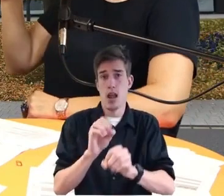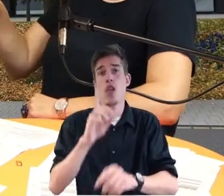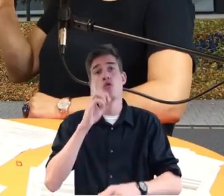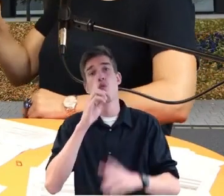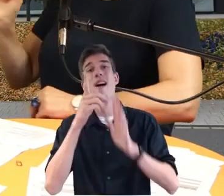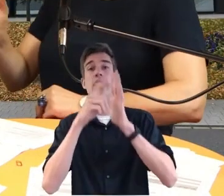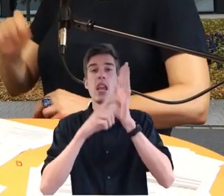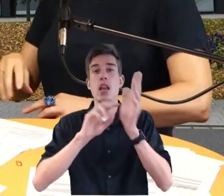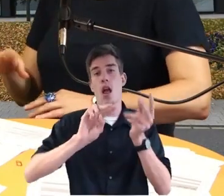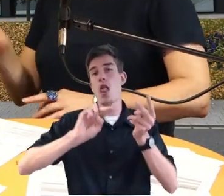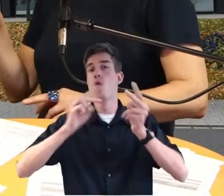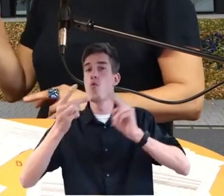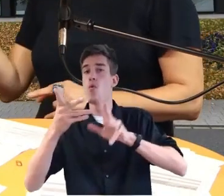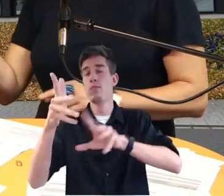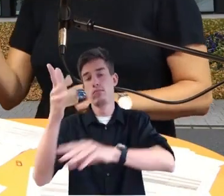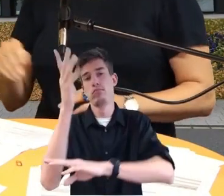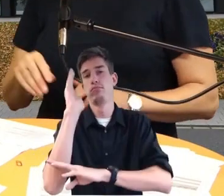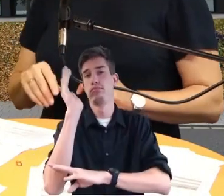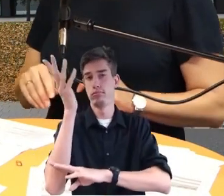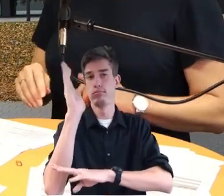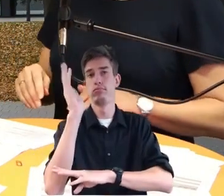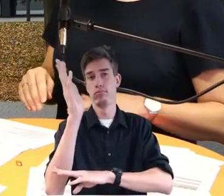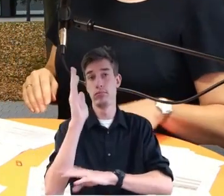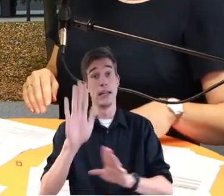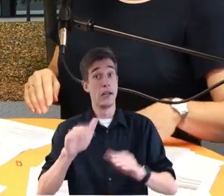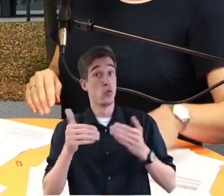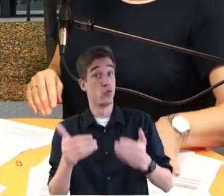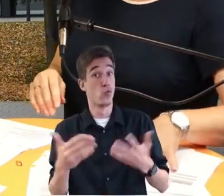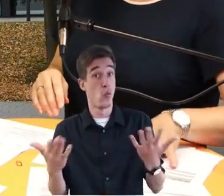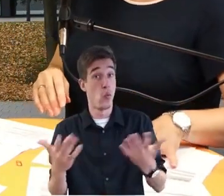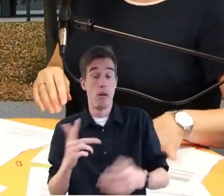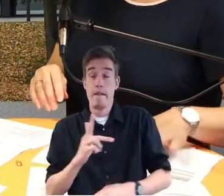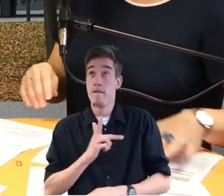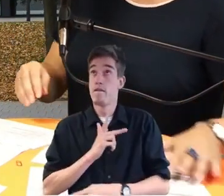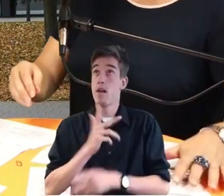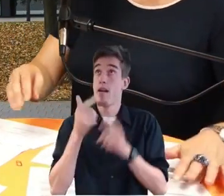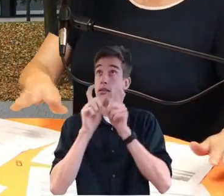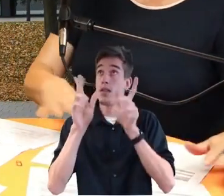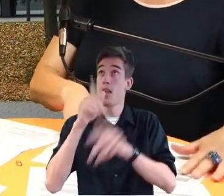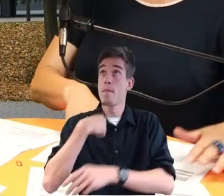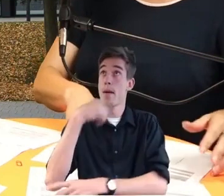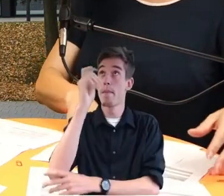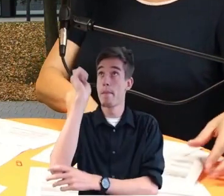ins digitale gegangen genau was mich darauf bringt dass wir auch eine